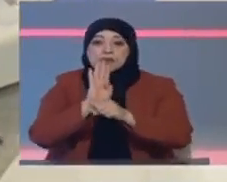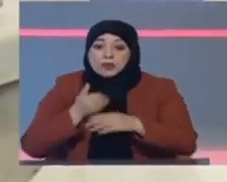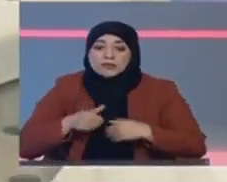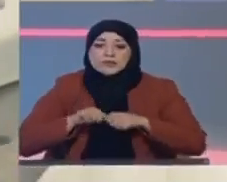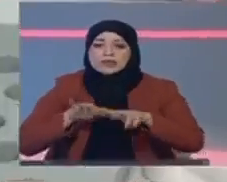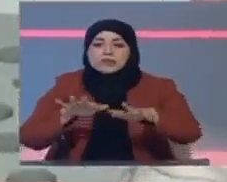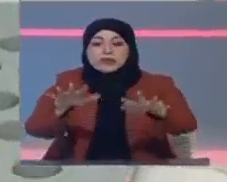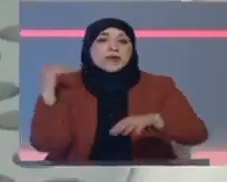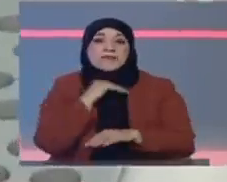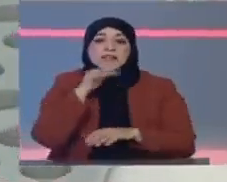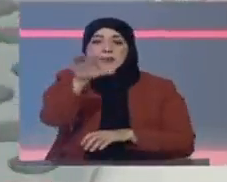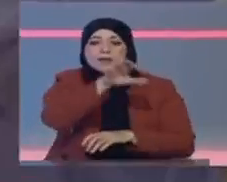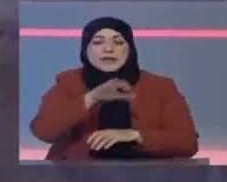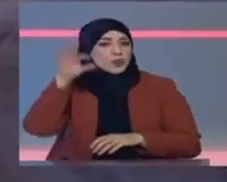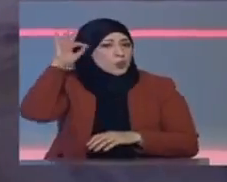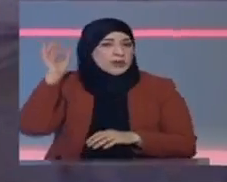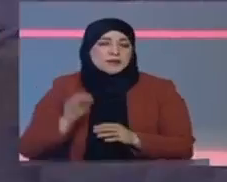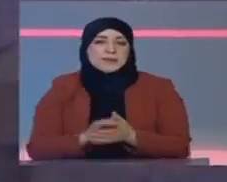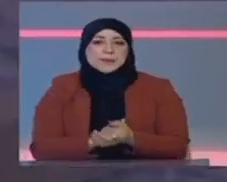بسرعه بعده مناطق